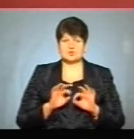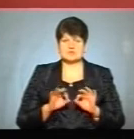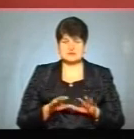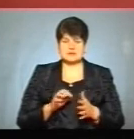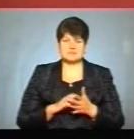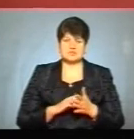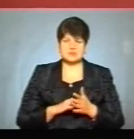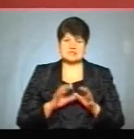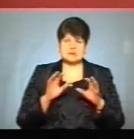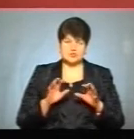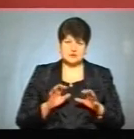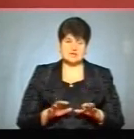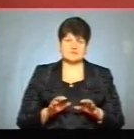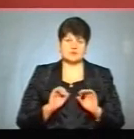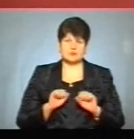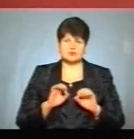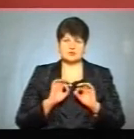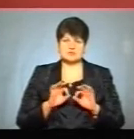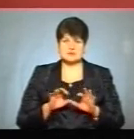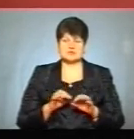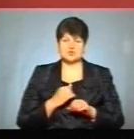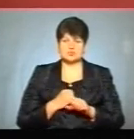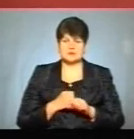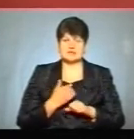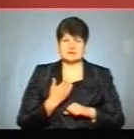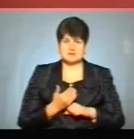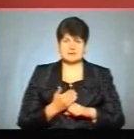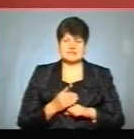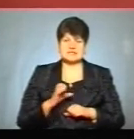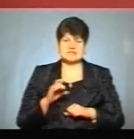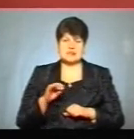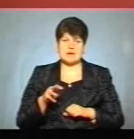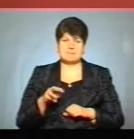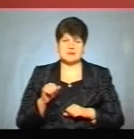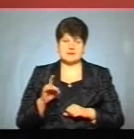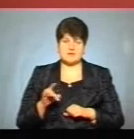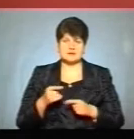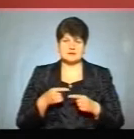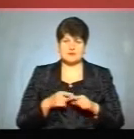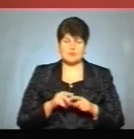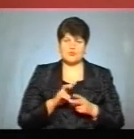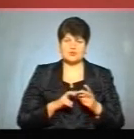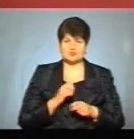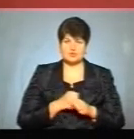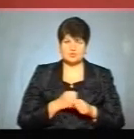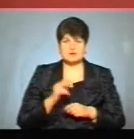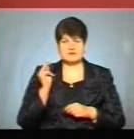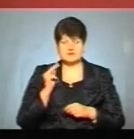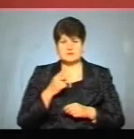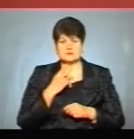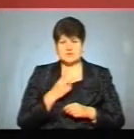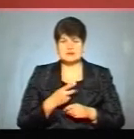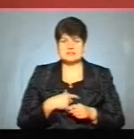чини законодавства, і можемо розказати, зробити такі з ними семінари з техніки пошуку роботи, навчити презентувати